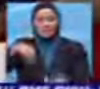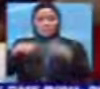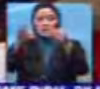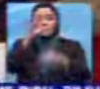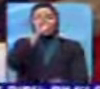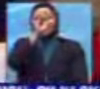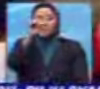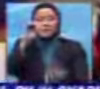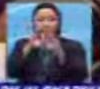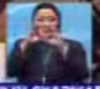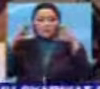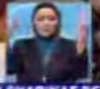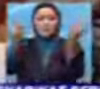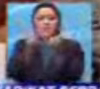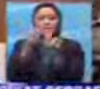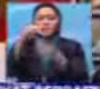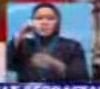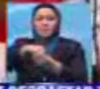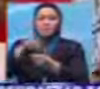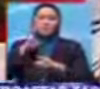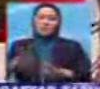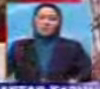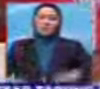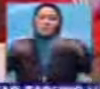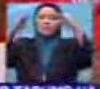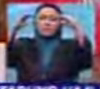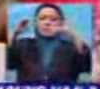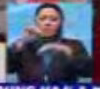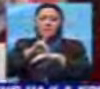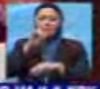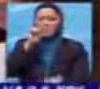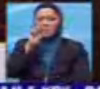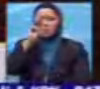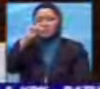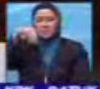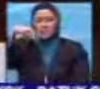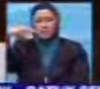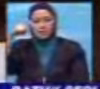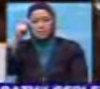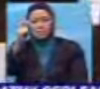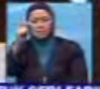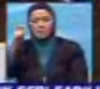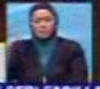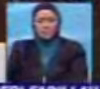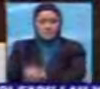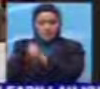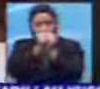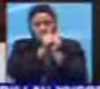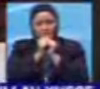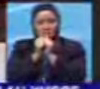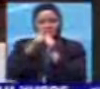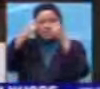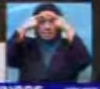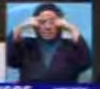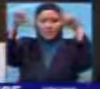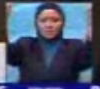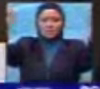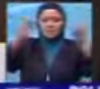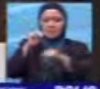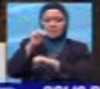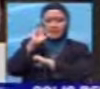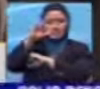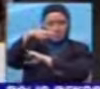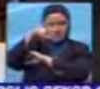keluarga mangsa banjir di Sekolah Kebangsaan Pengkalan Kubur 1 Tumpat. Hadir sama Presiden MCPF Dato' Abdul Aziz